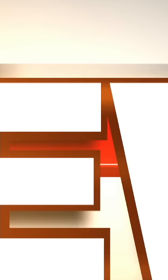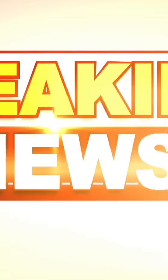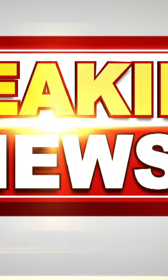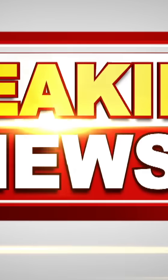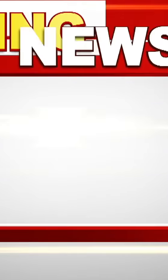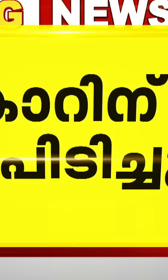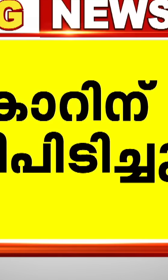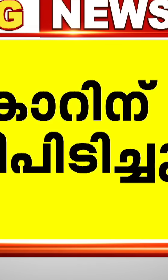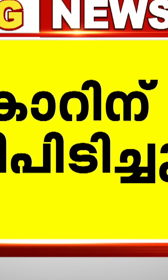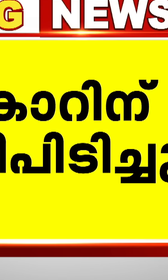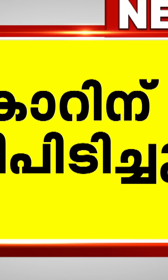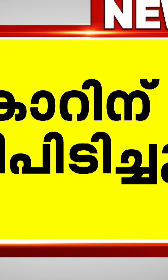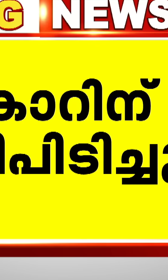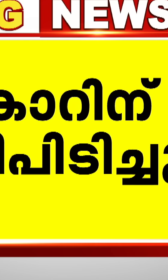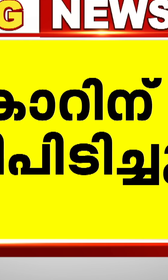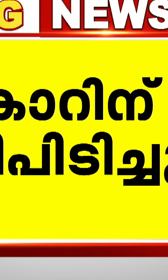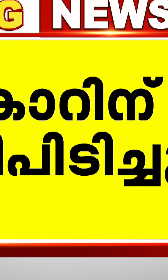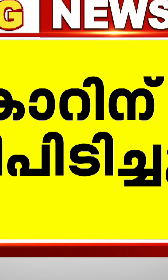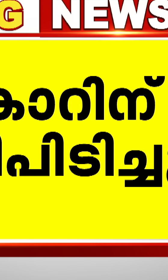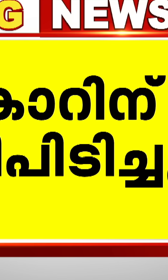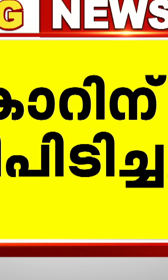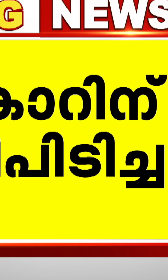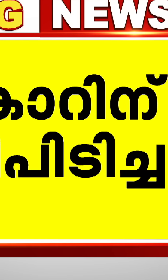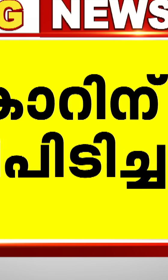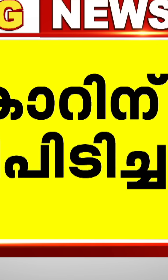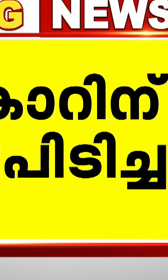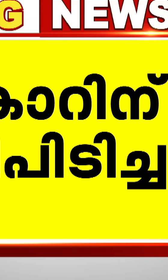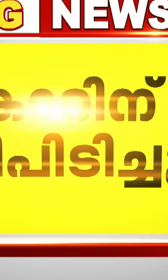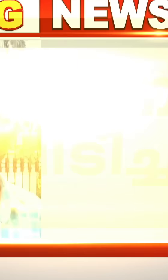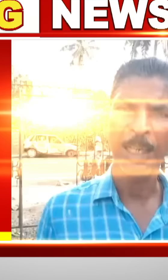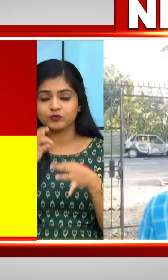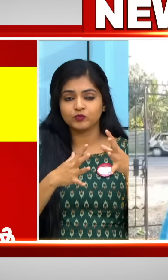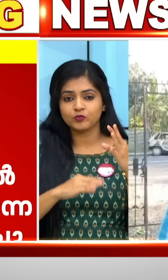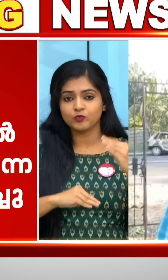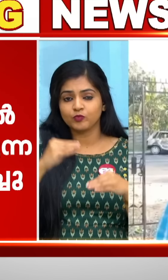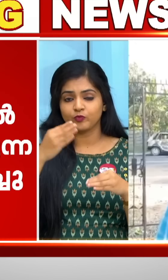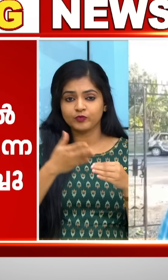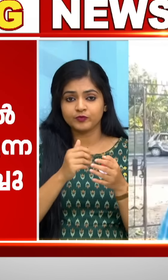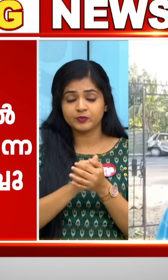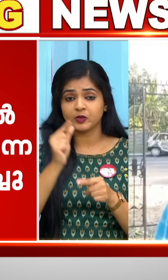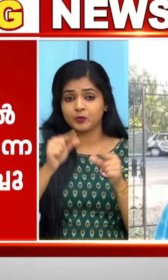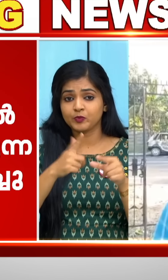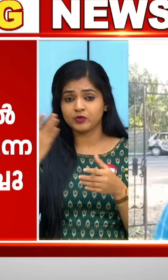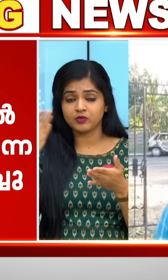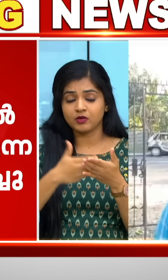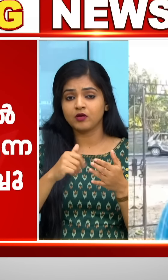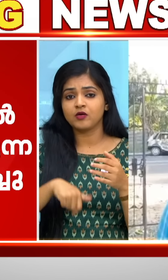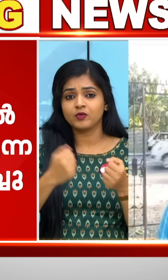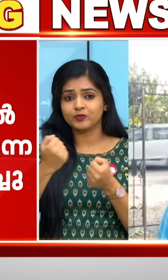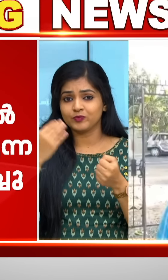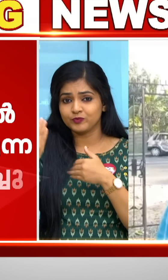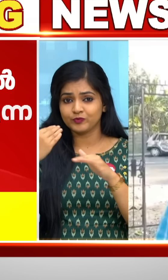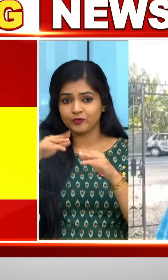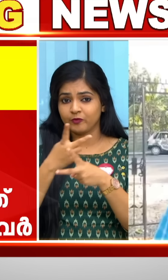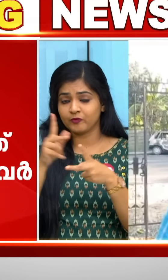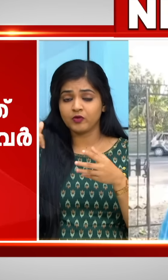അണയ്ക്കാൻ ശ്രമിച്ചിട്ട് നടക്കുന്നില്ല. അങ്ങ് പെട്ടെന്ന് കാളി കത്തുകയായിരുന്നു. പിന്നീട് നാട്ടുകാരും പുറകെ വന്ന വണ്ടിക്കാരും എതിരെ വന്ന വണ്ടിക്കാരും പുറകെ വന്ന